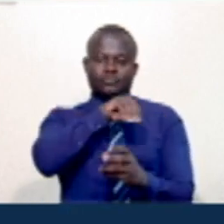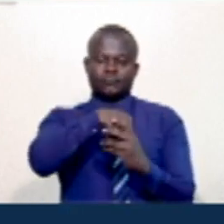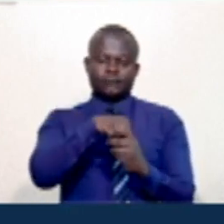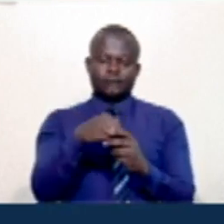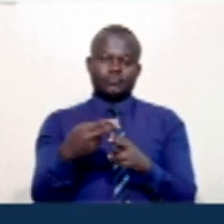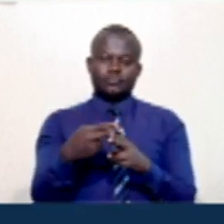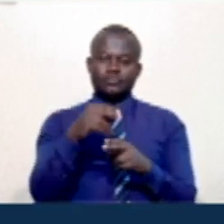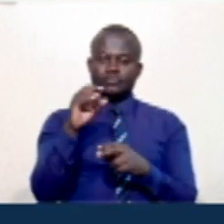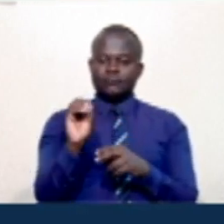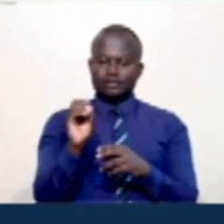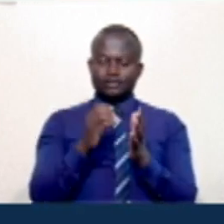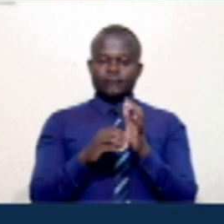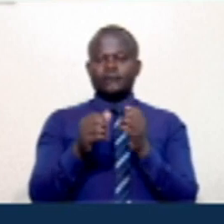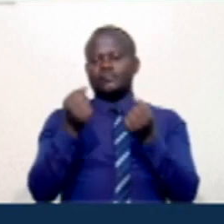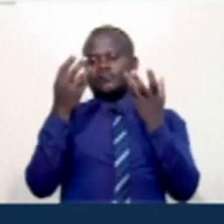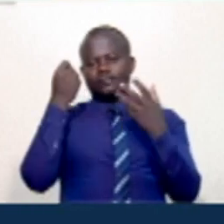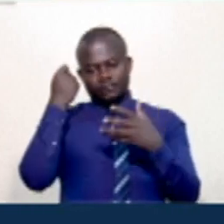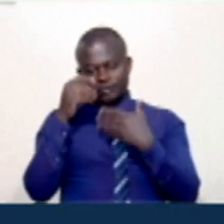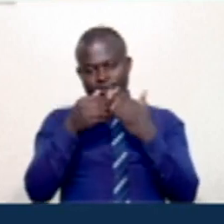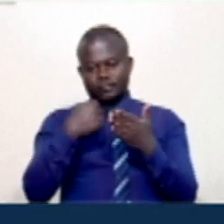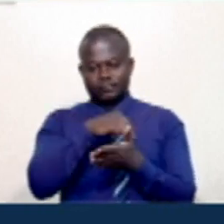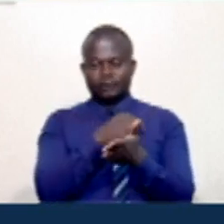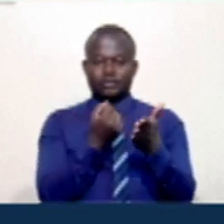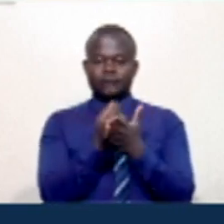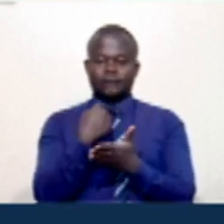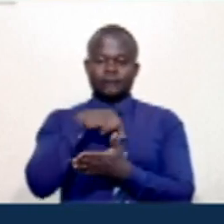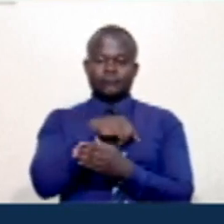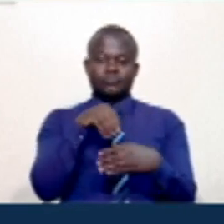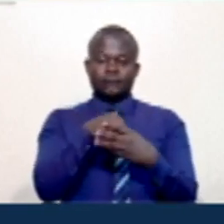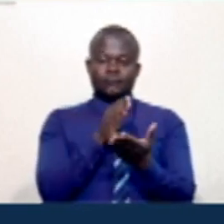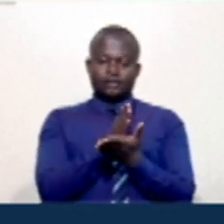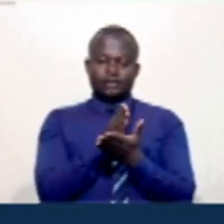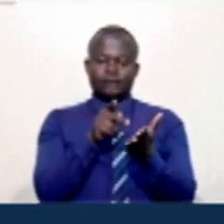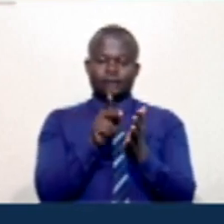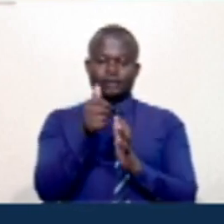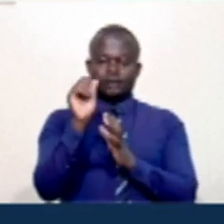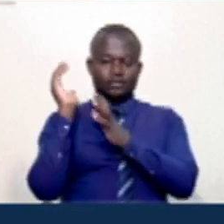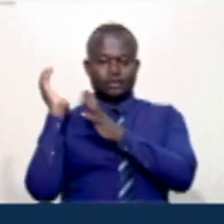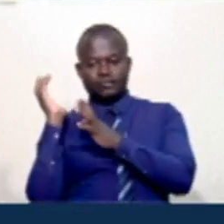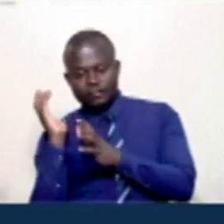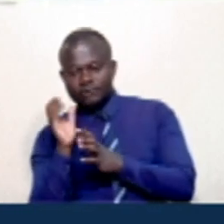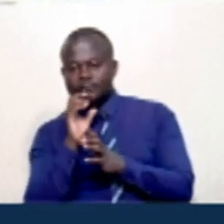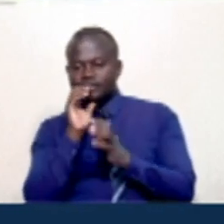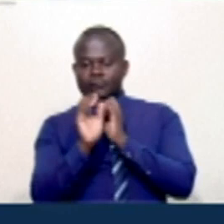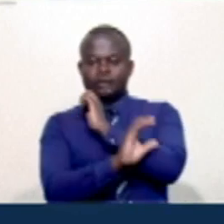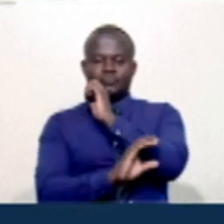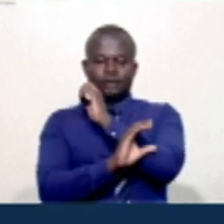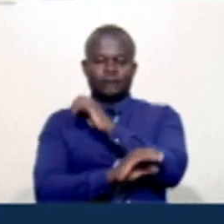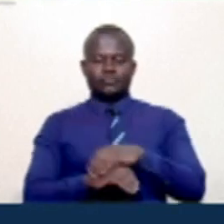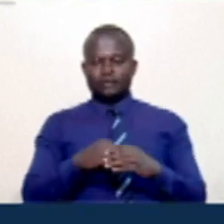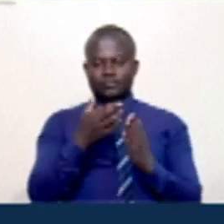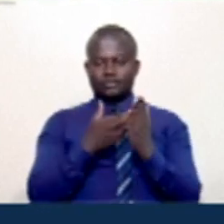zero n'ibice bingahe icyo giye bituma rero mu by'ukuri kwishyura iyo myenda bitaremerera igihugu. Raporo y'ikigo